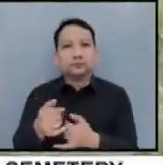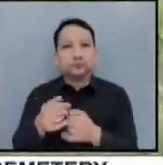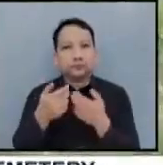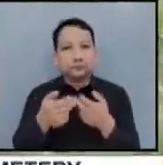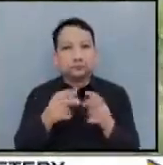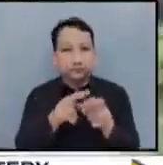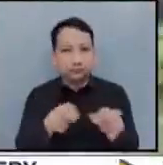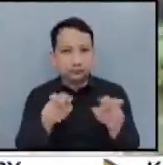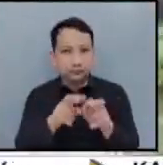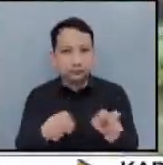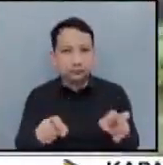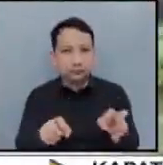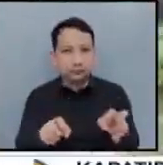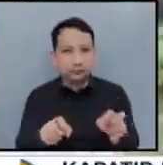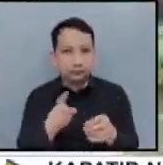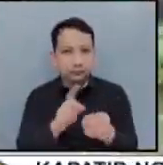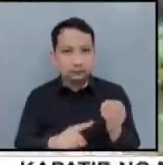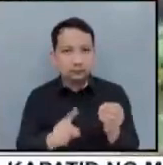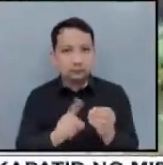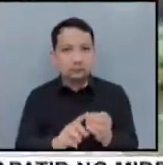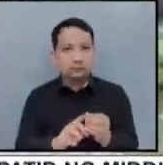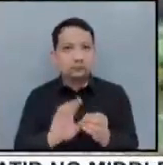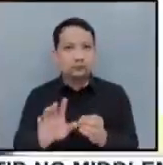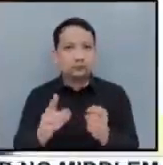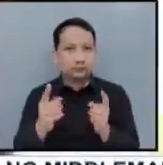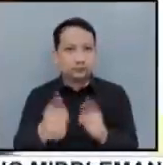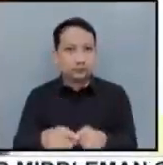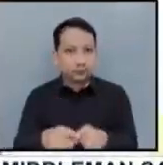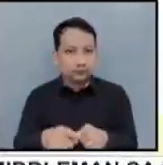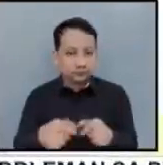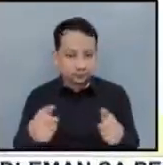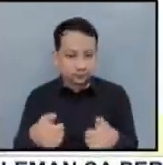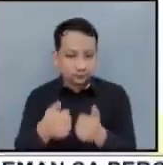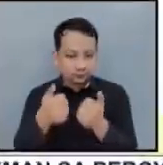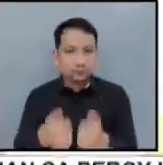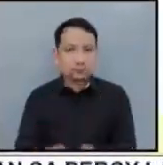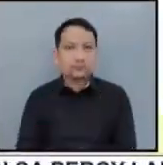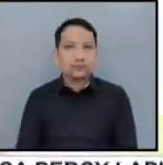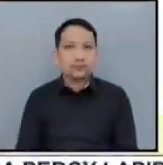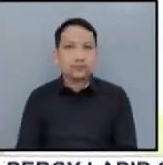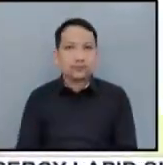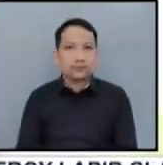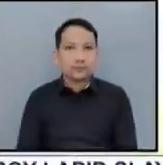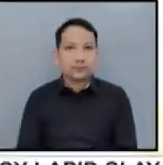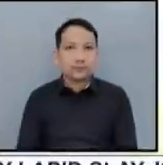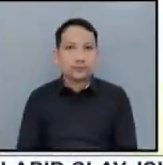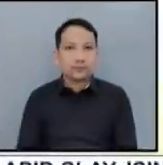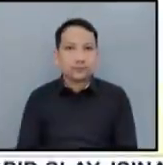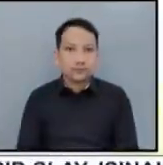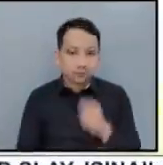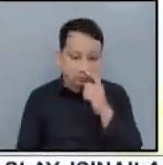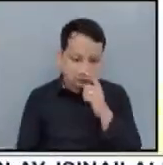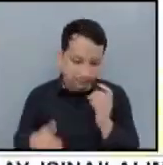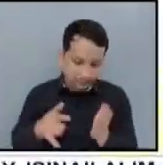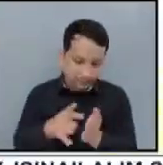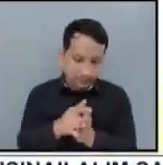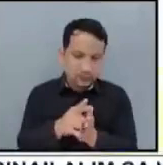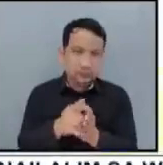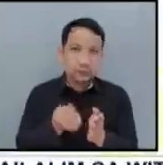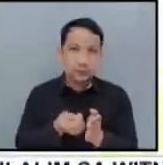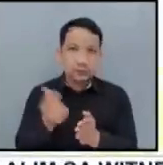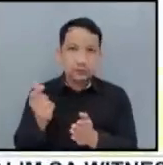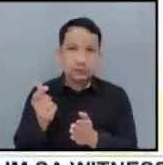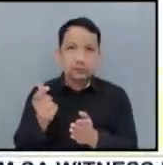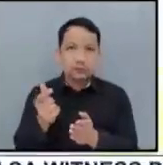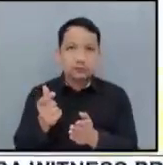ginagawang imbestigasyon ng mga otoridad sa nangyaring insidente. Once the aircraft is already moved to that place and it's stable